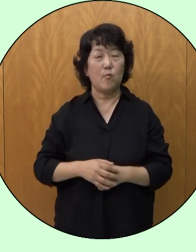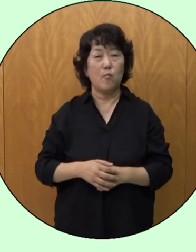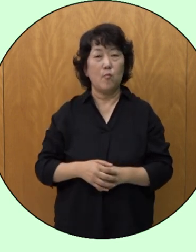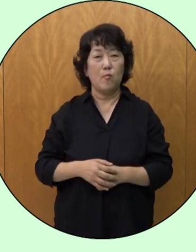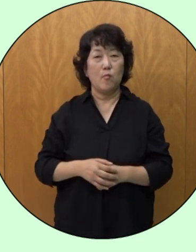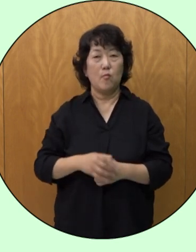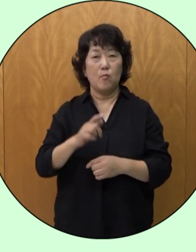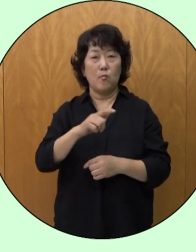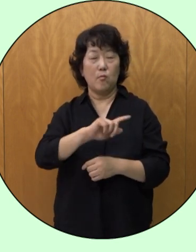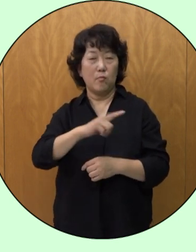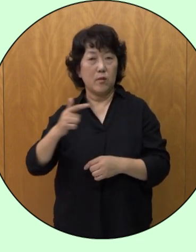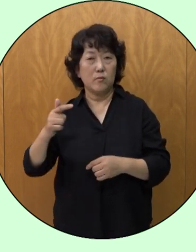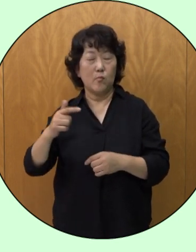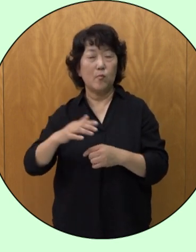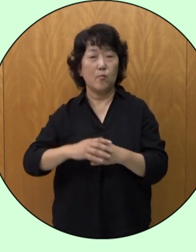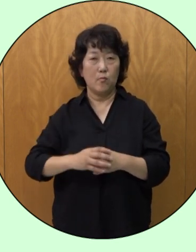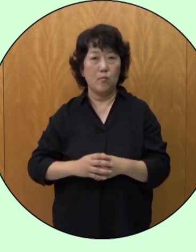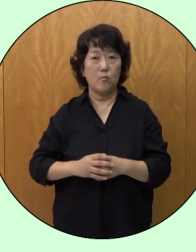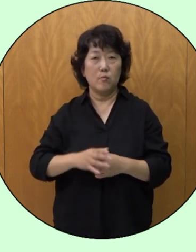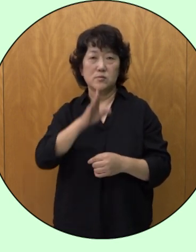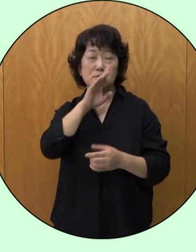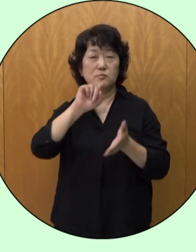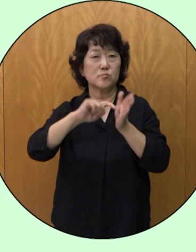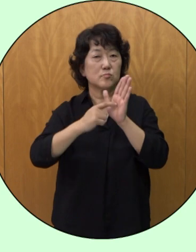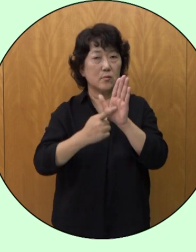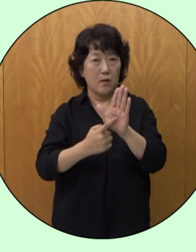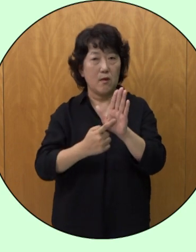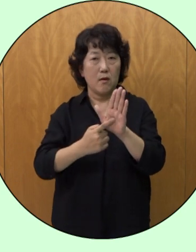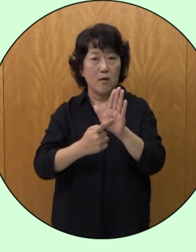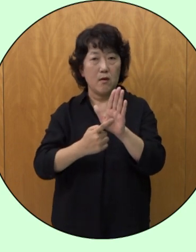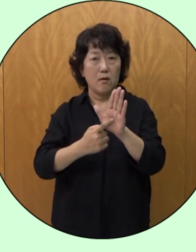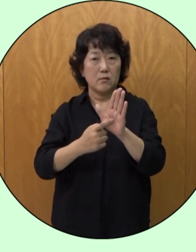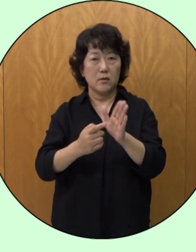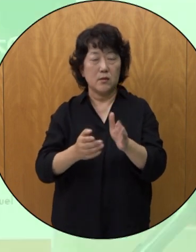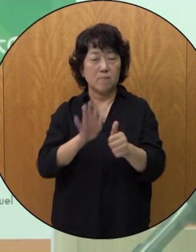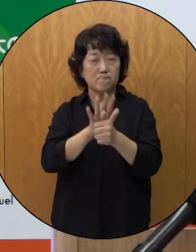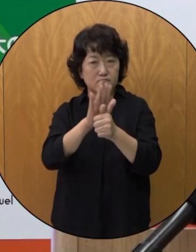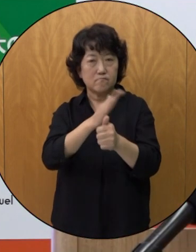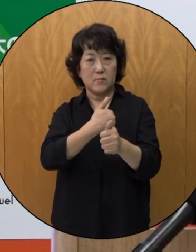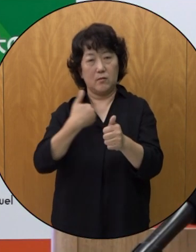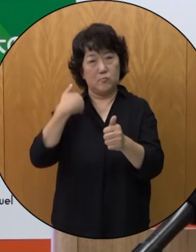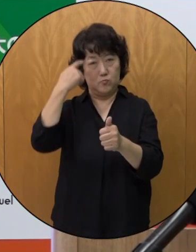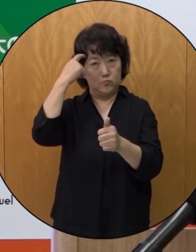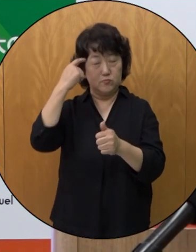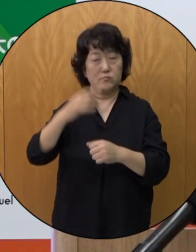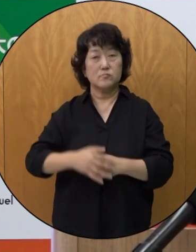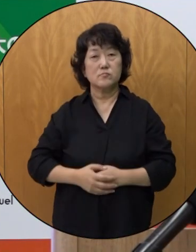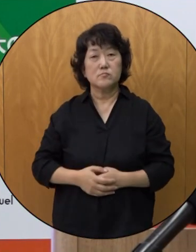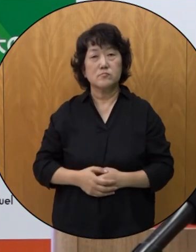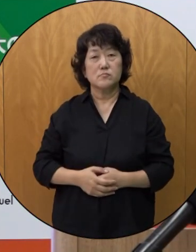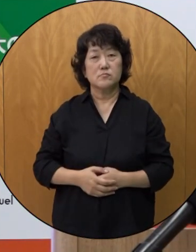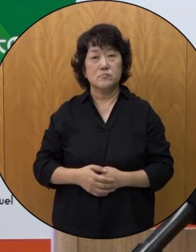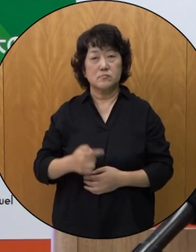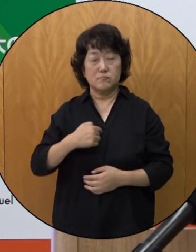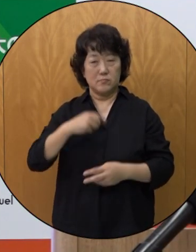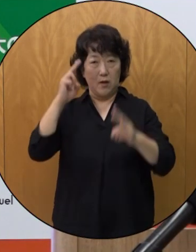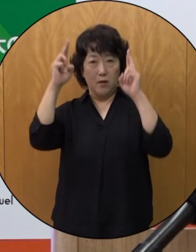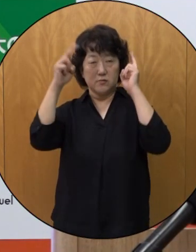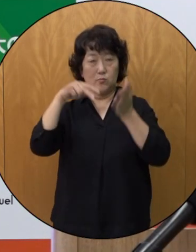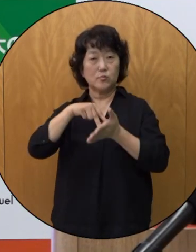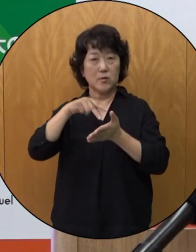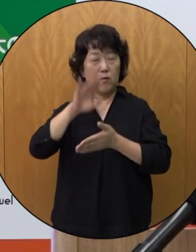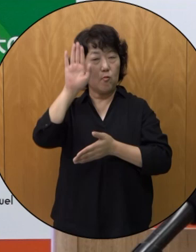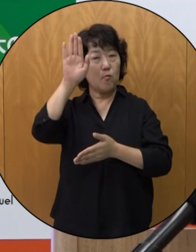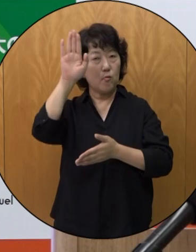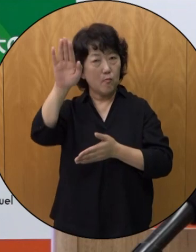換等の実現にもですね、寄与できるものと考えてございます。弊社としましてはですね、今後も